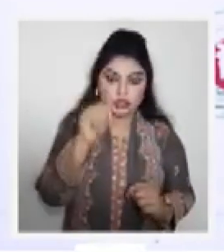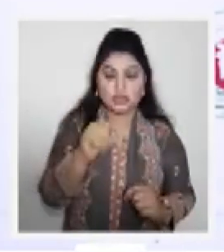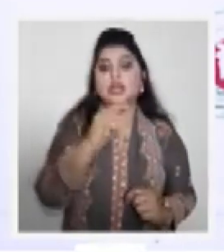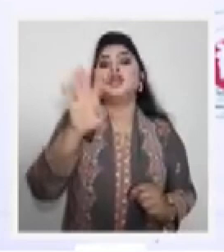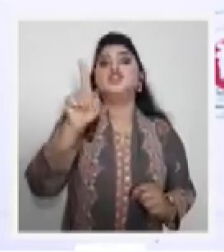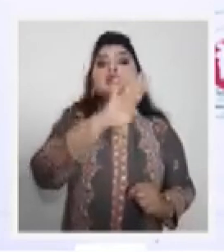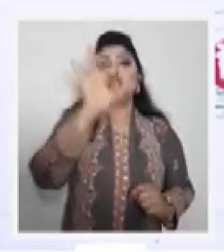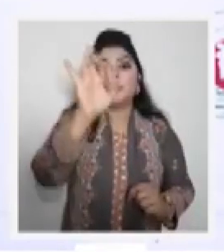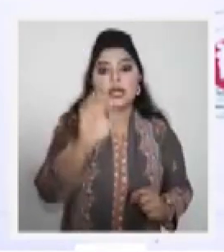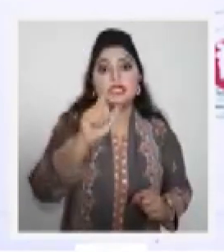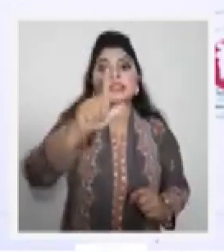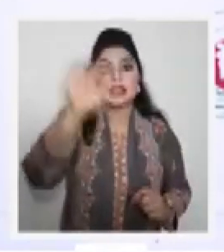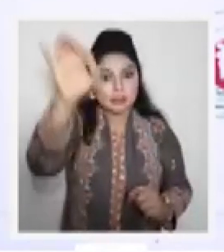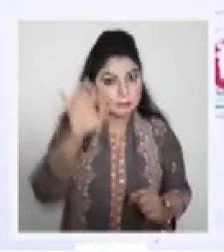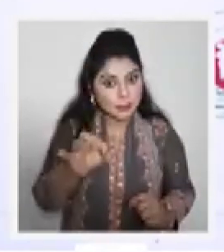6.73%,